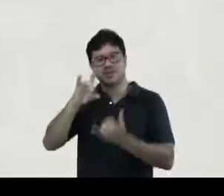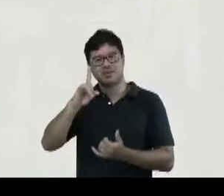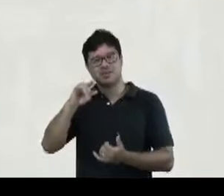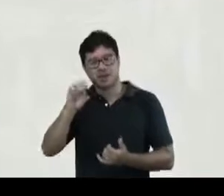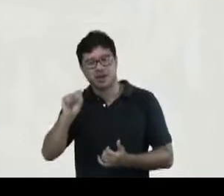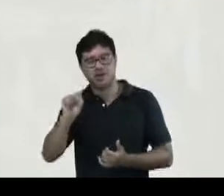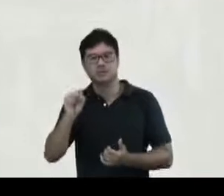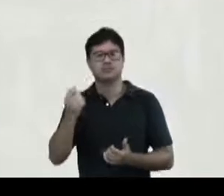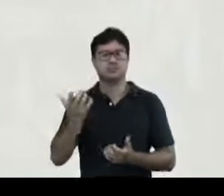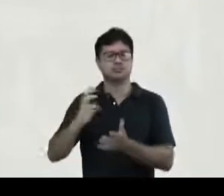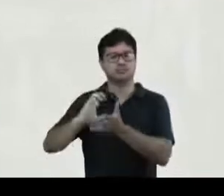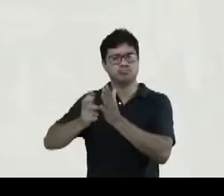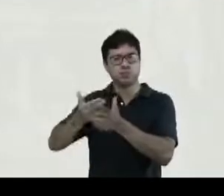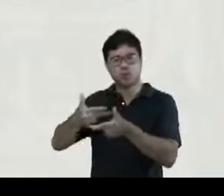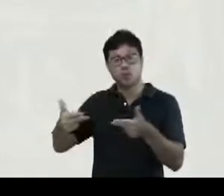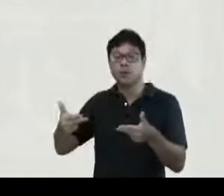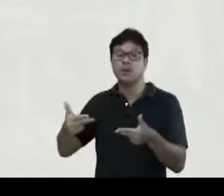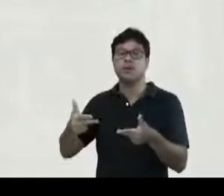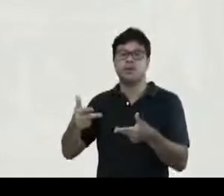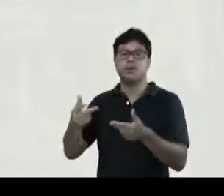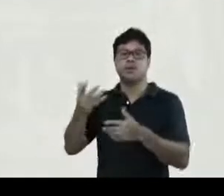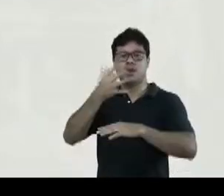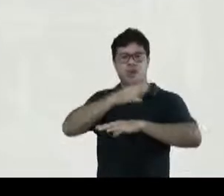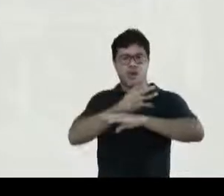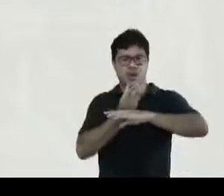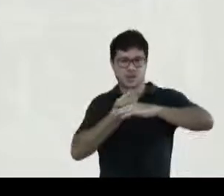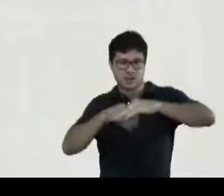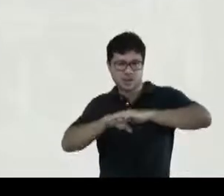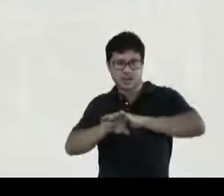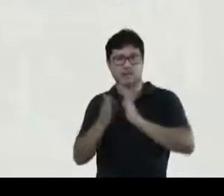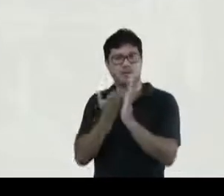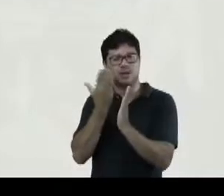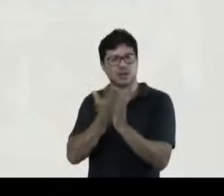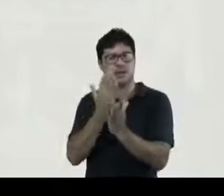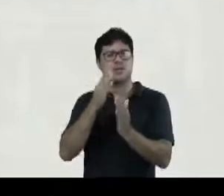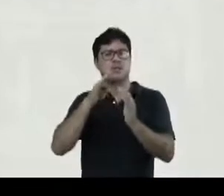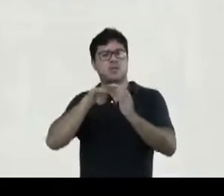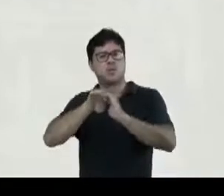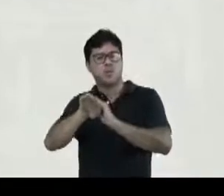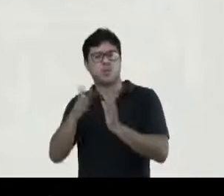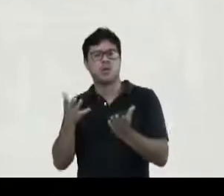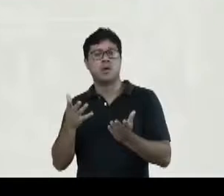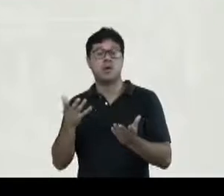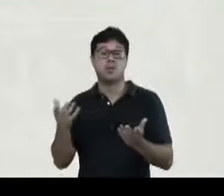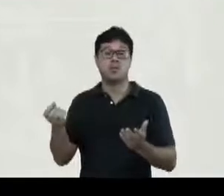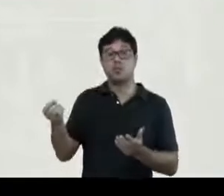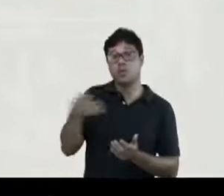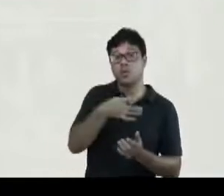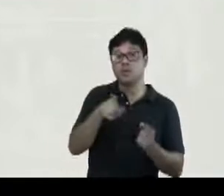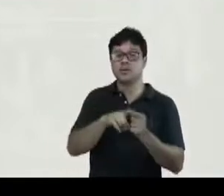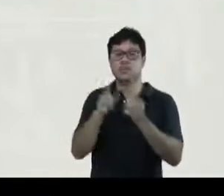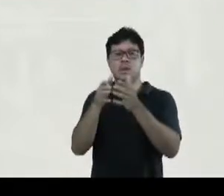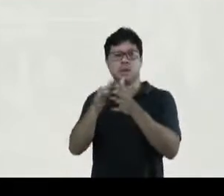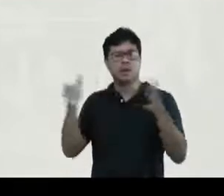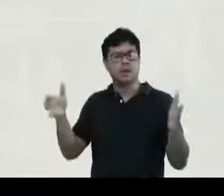in große, gepflegte Systeme zu integrieren, damit sie wahrgenommen